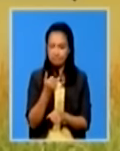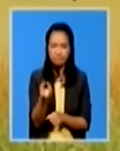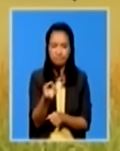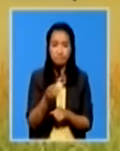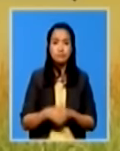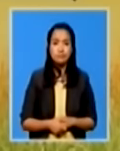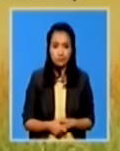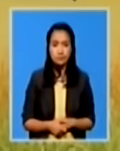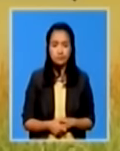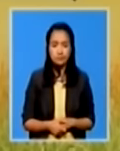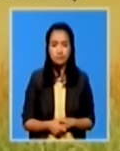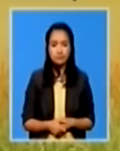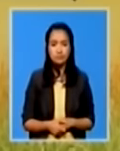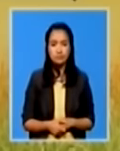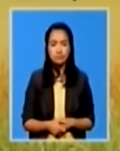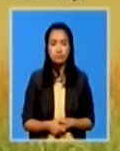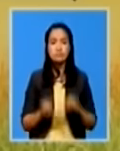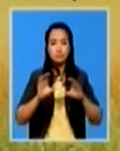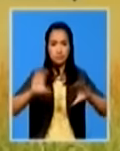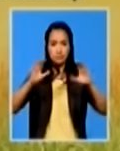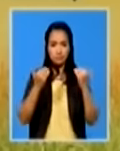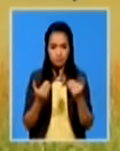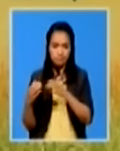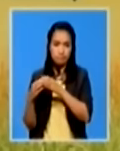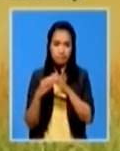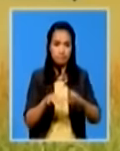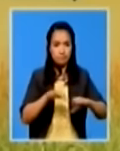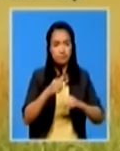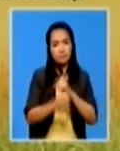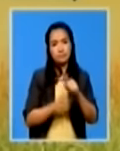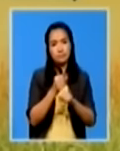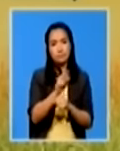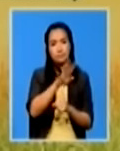ครับในขณะที่รัฐบาลนี้เข้ามาบริหารตั้งแต่ปี2557